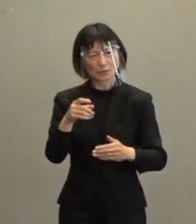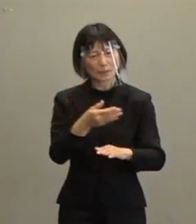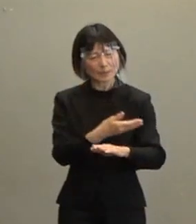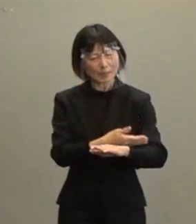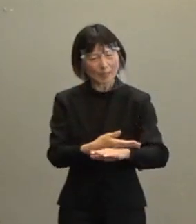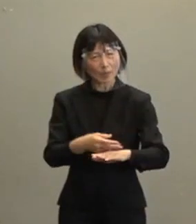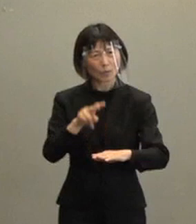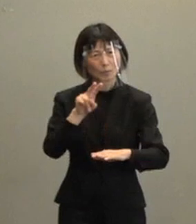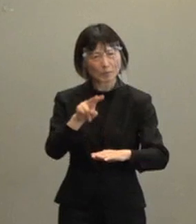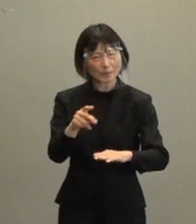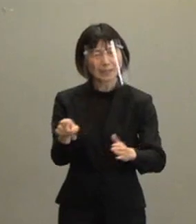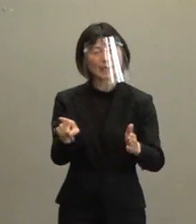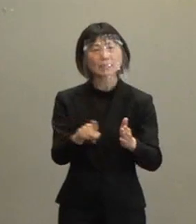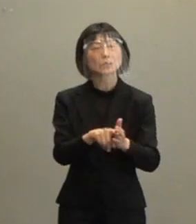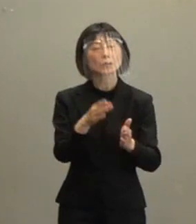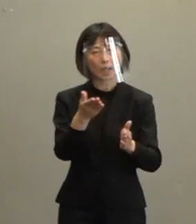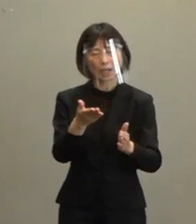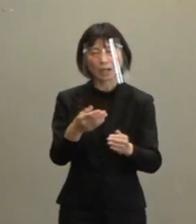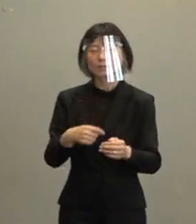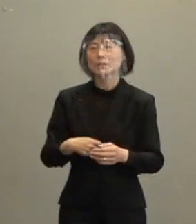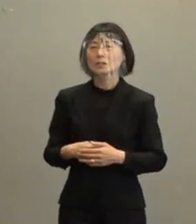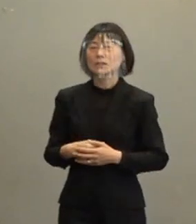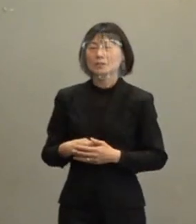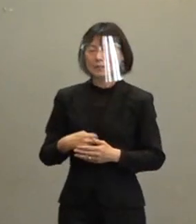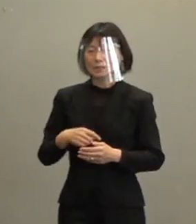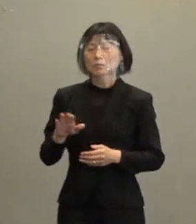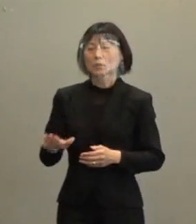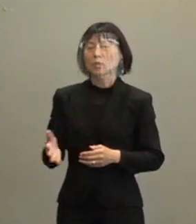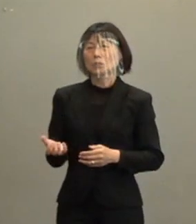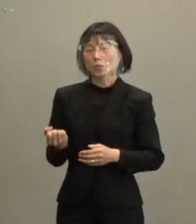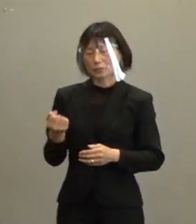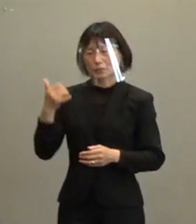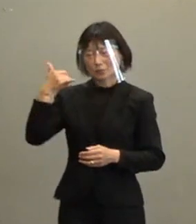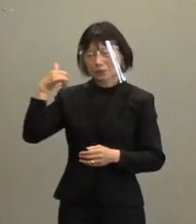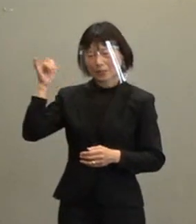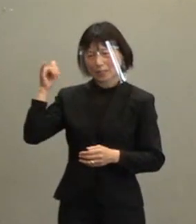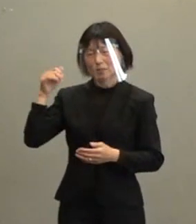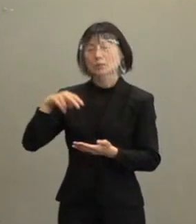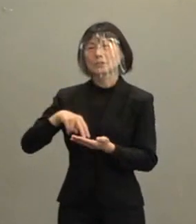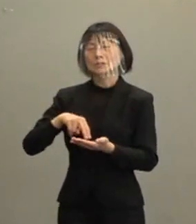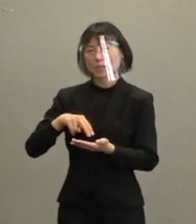ったか伺いますか。 私もやはり子どもを持つ親としてもですね、